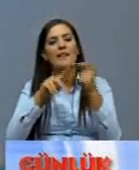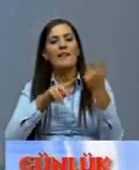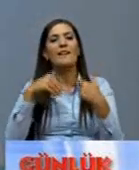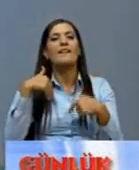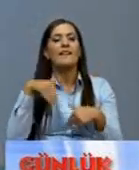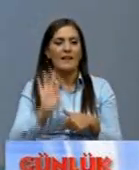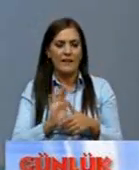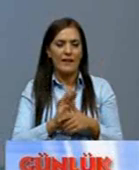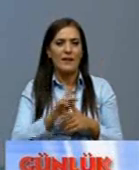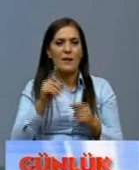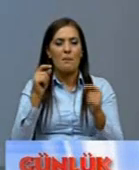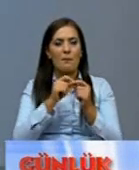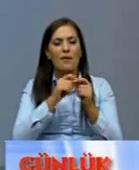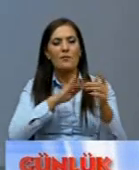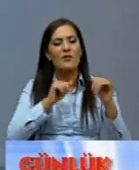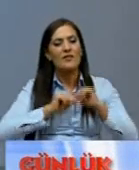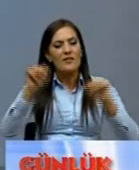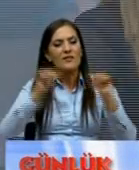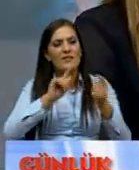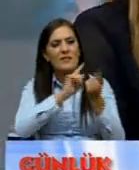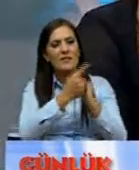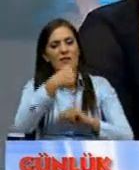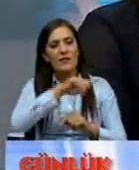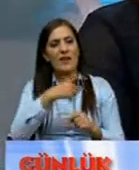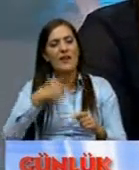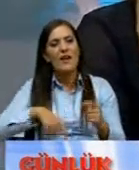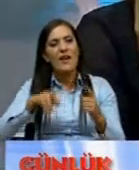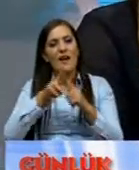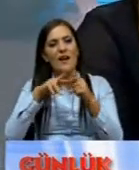diyelim. Evet. Bodybuilding ve vücut geliştirmede daha çok kas